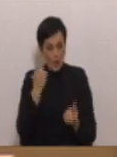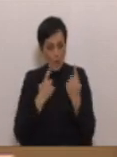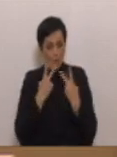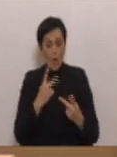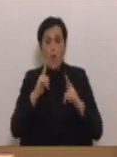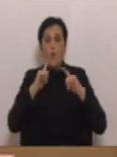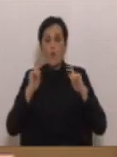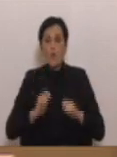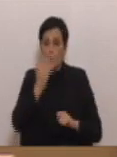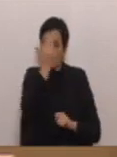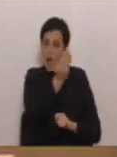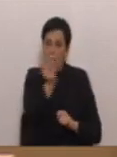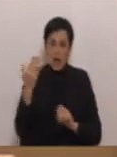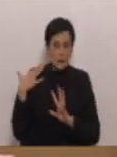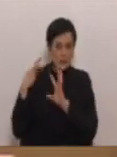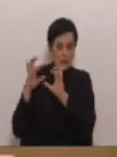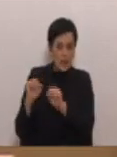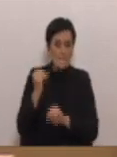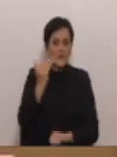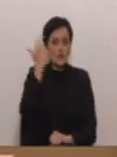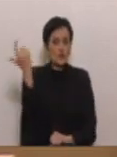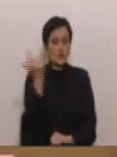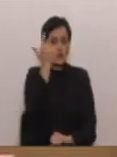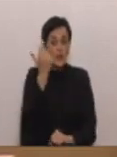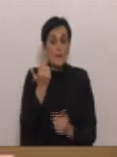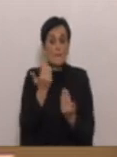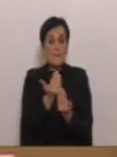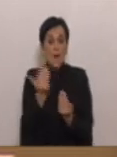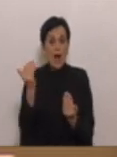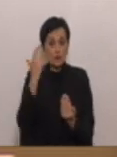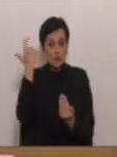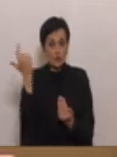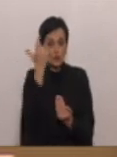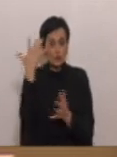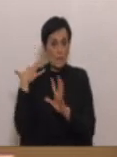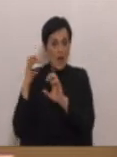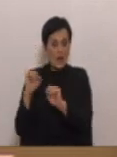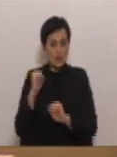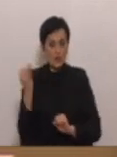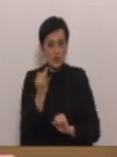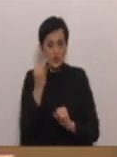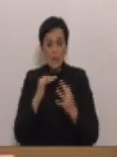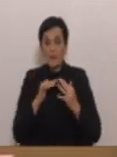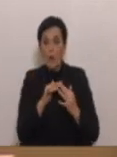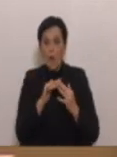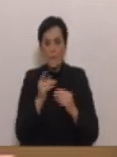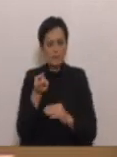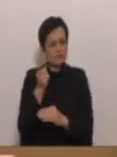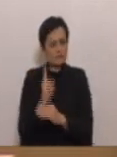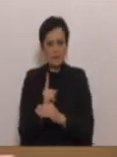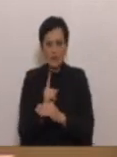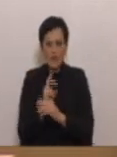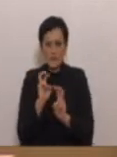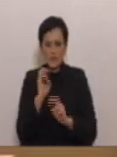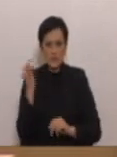უკრაინელი ხალხის მხარდაჭერის, მისი სუვერენიტეტის, მათი სუვერენიტეტის მხარდაჭერის ინტერესებიდან, ომის არდაშვების უპირატეს